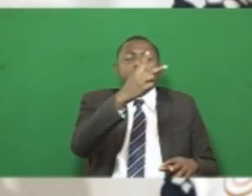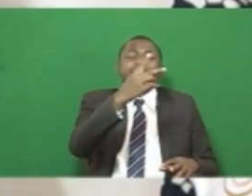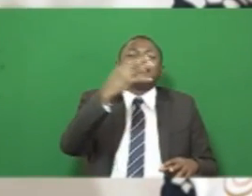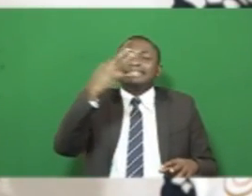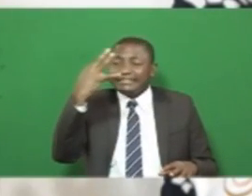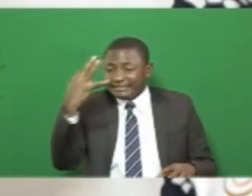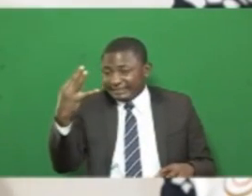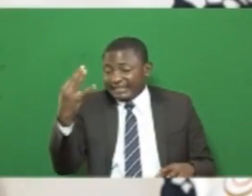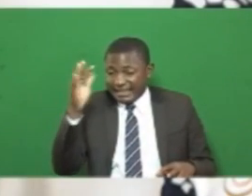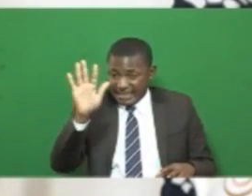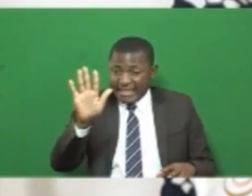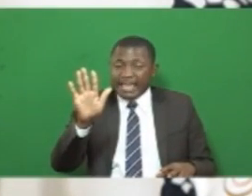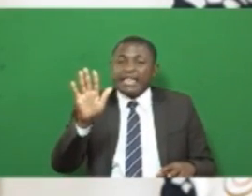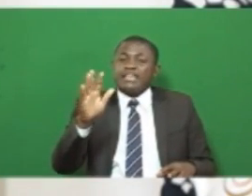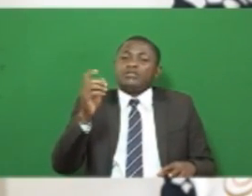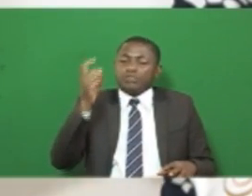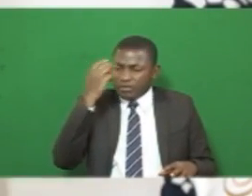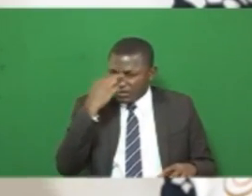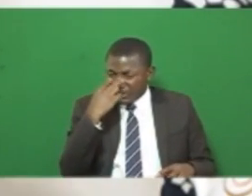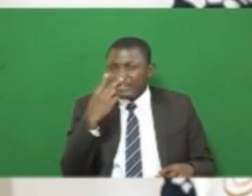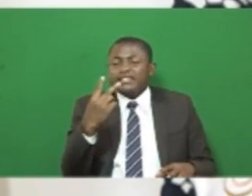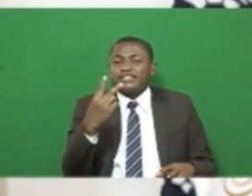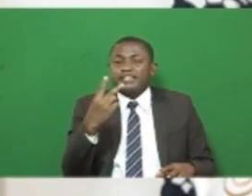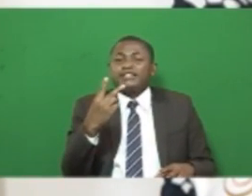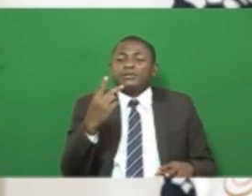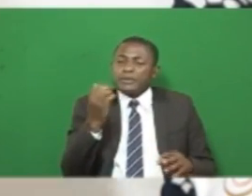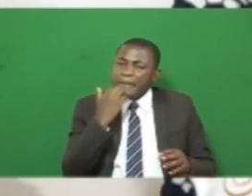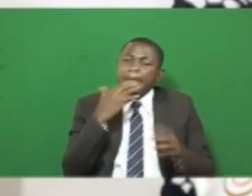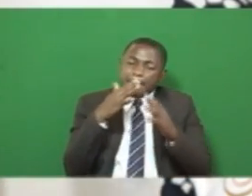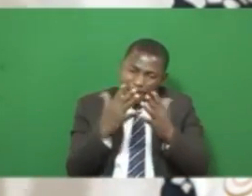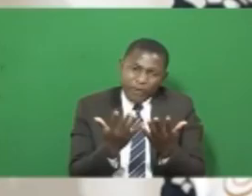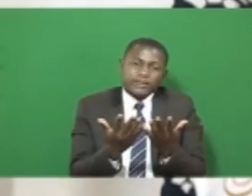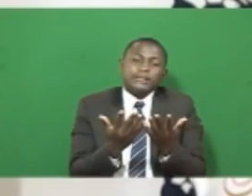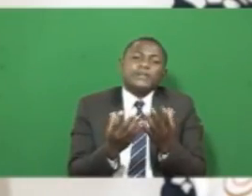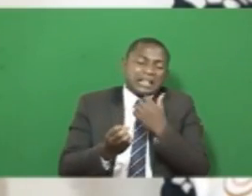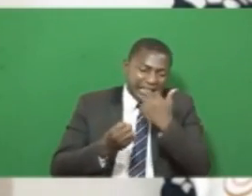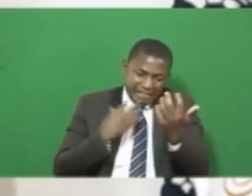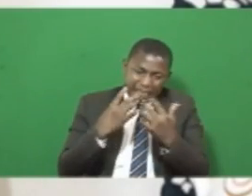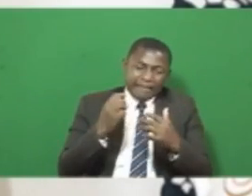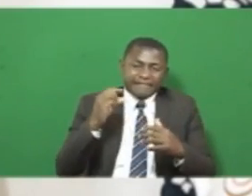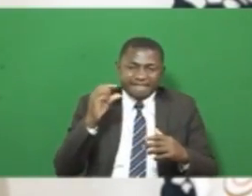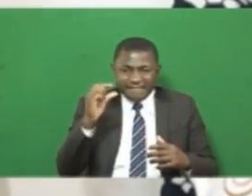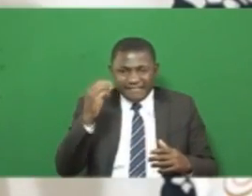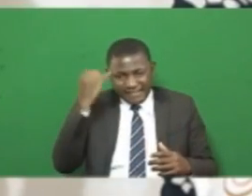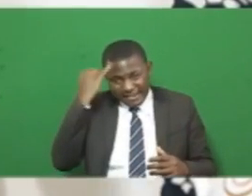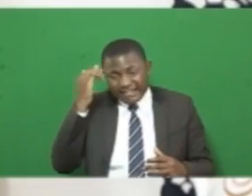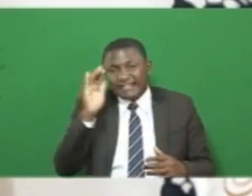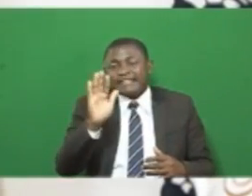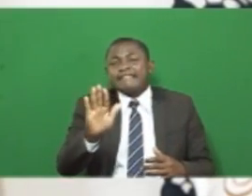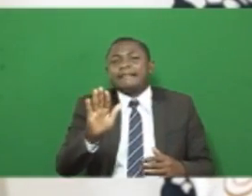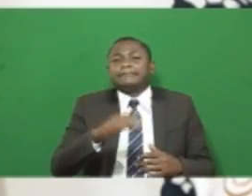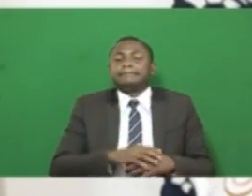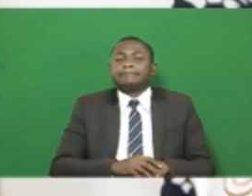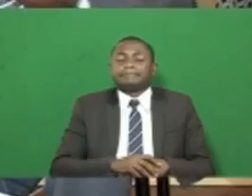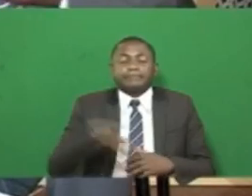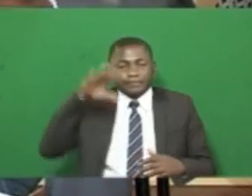Munuwana zunu five shese zunziriko. Alright. Tichango bata ndima shoma shoma ipapo. Kutinye hidi nyatso buda ijeke.